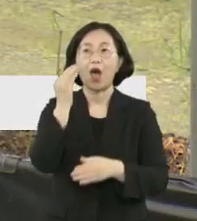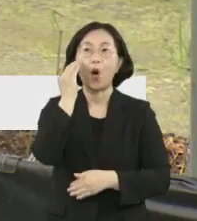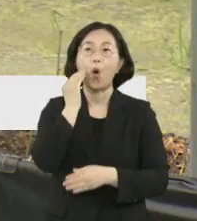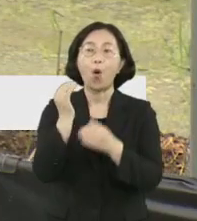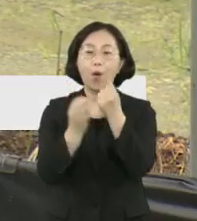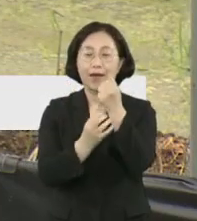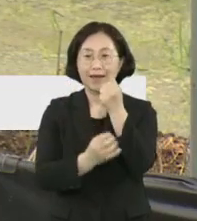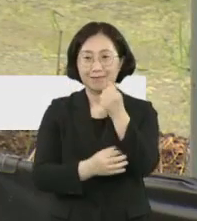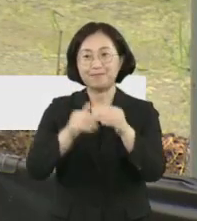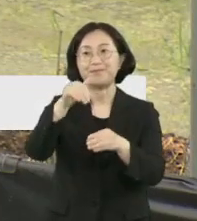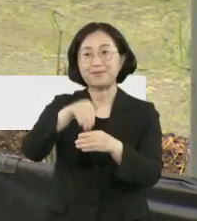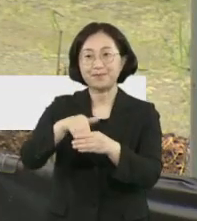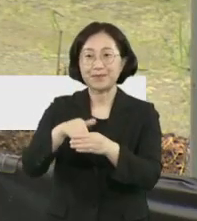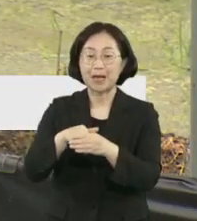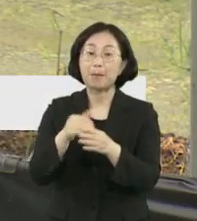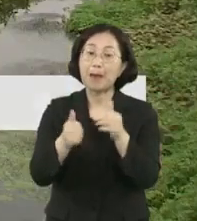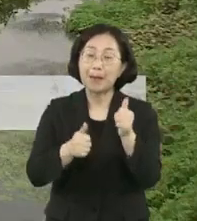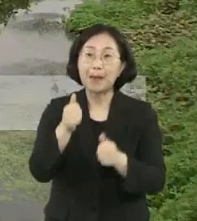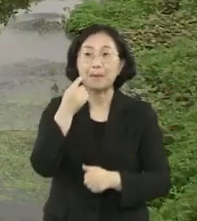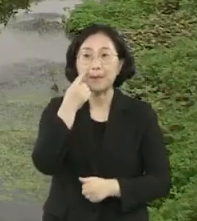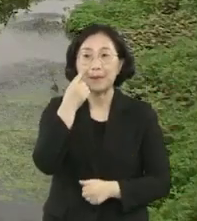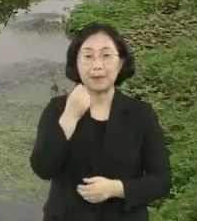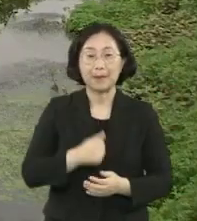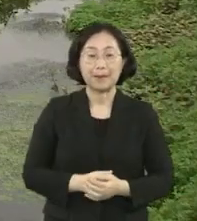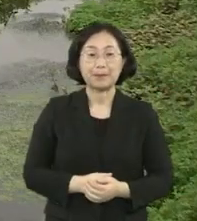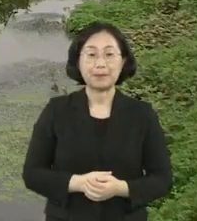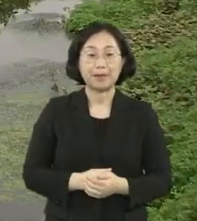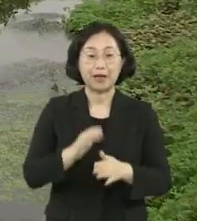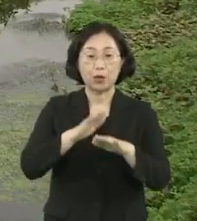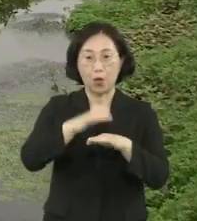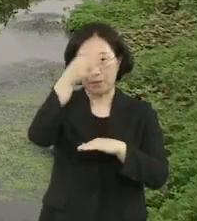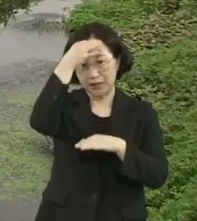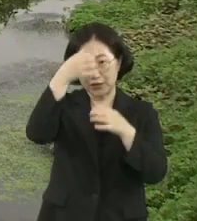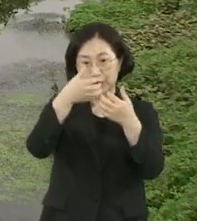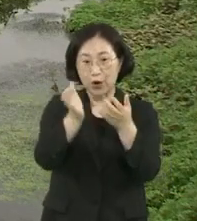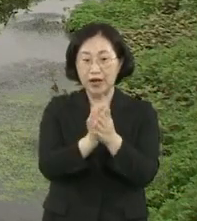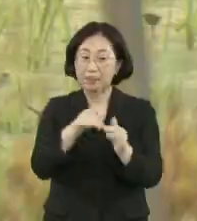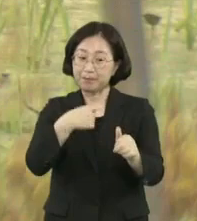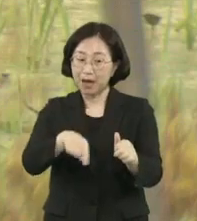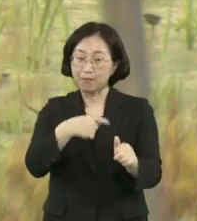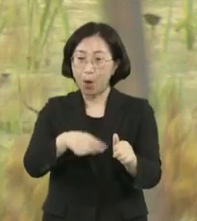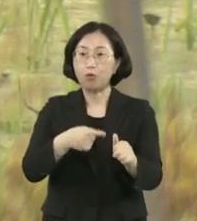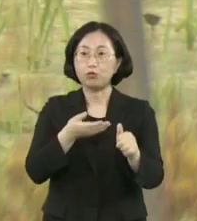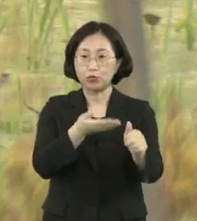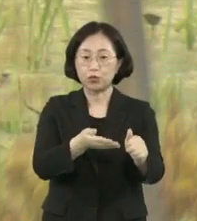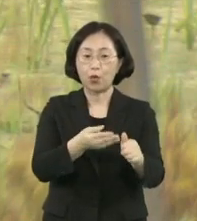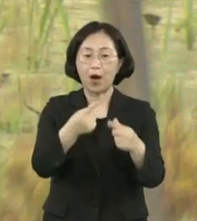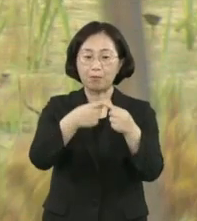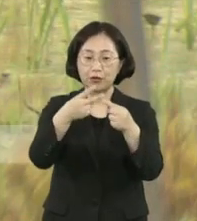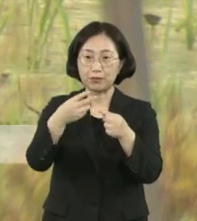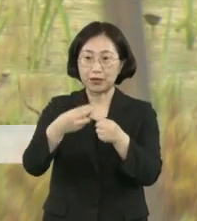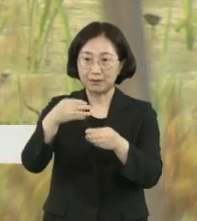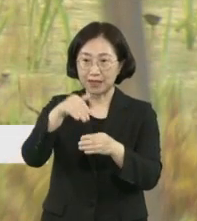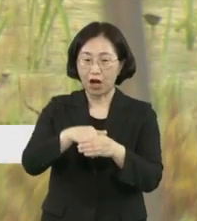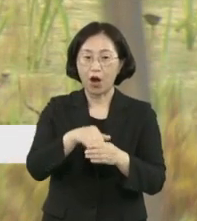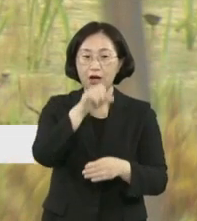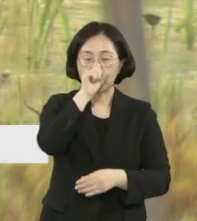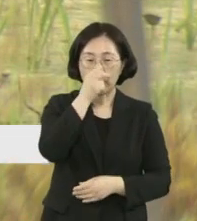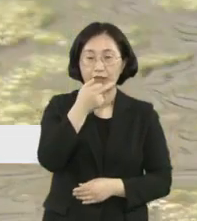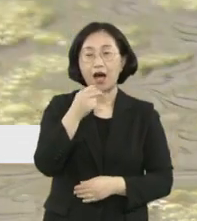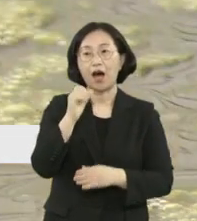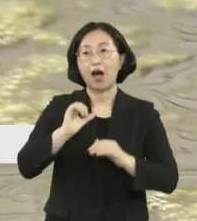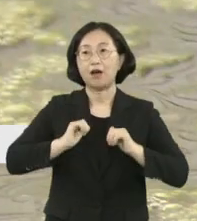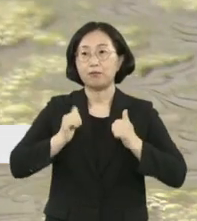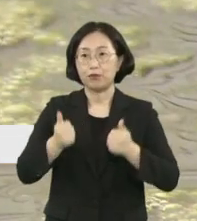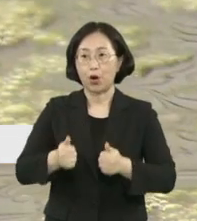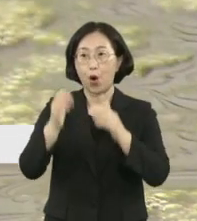저희 갖추기 위해서 올해 시도를 하고 있습니다. 농업기술원의 기술지도를 통해 시도되는 삼모작은 서산과 당진, 공주